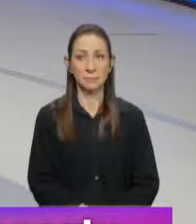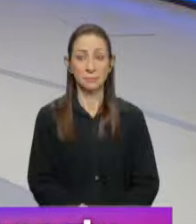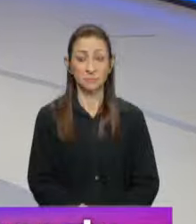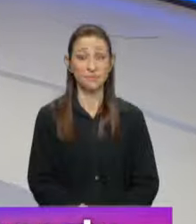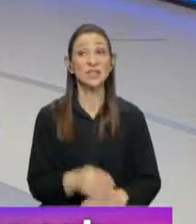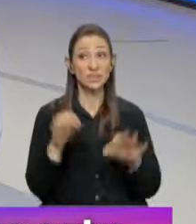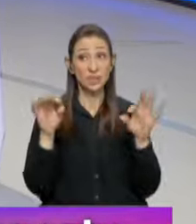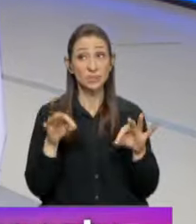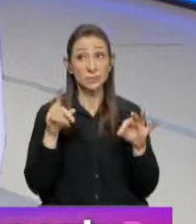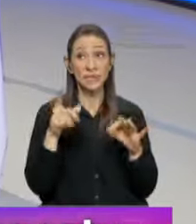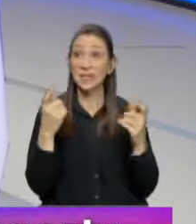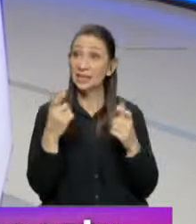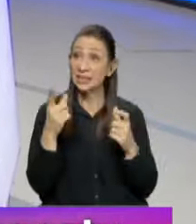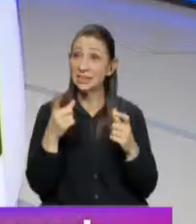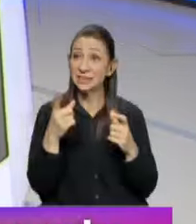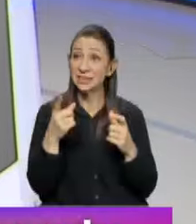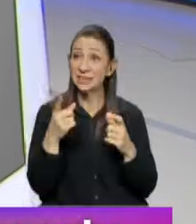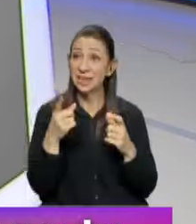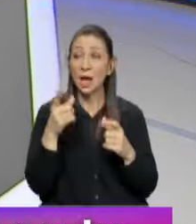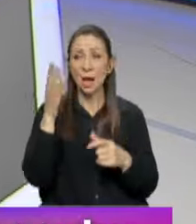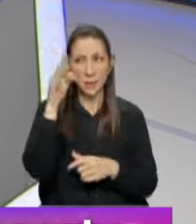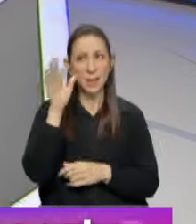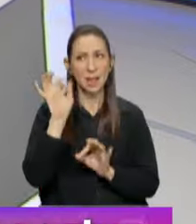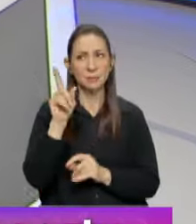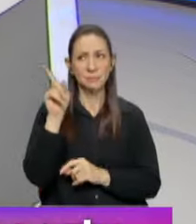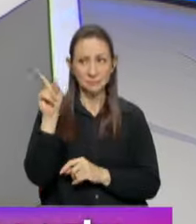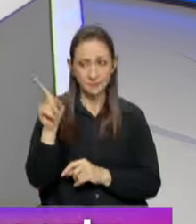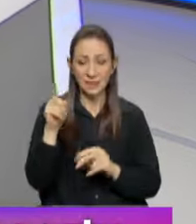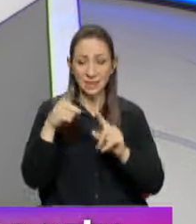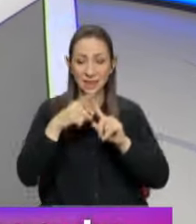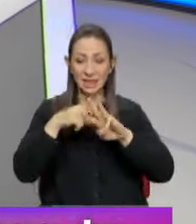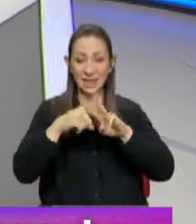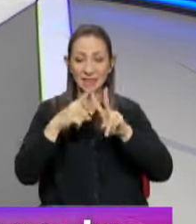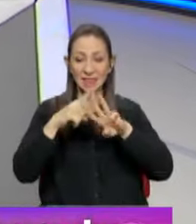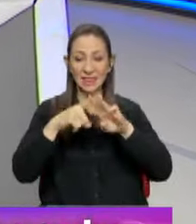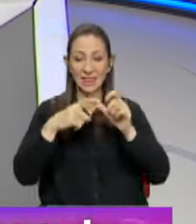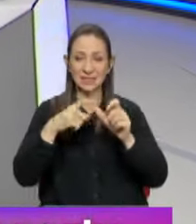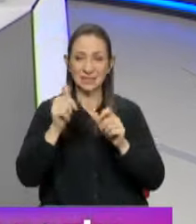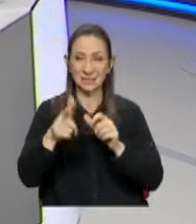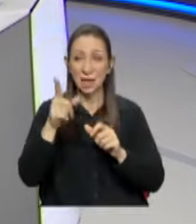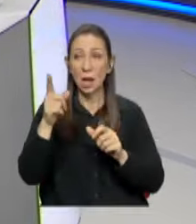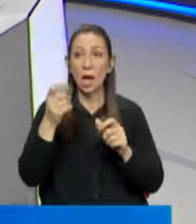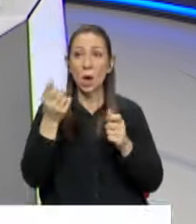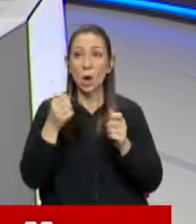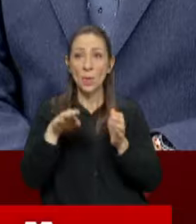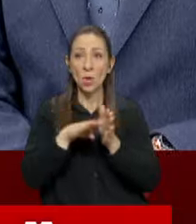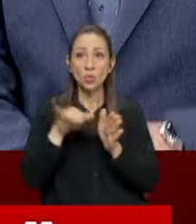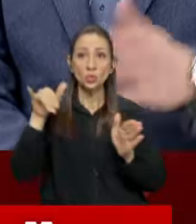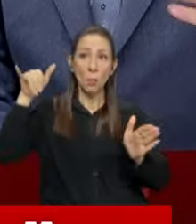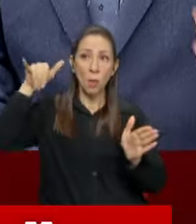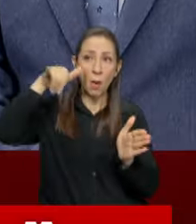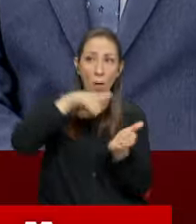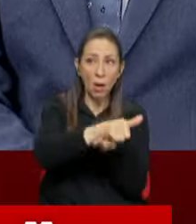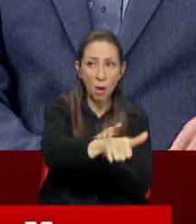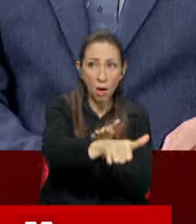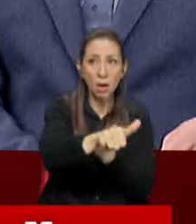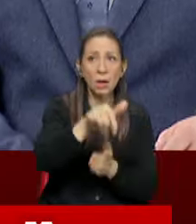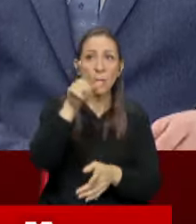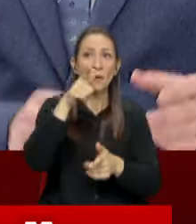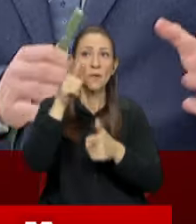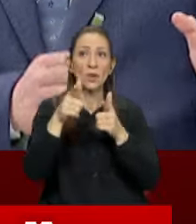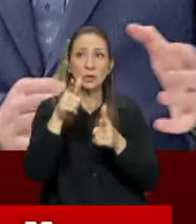Ve şimdi neredeyiz? Durağımız. Amerika Birleşik Devletleri olacak. Tennessee eyaletine gideceğiz. Otoyol kenarına bir uçak düştü. O uçağın